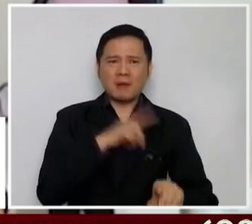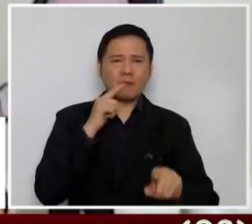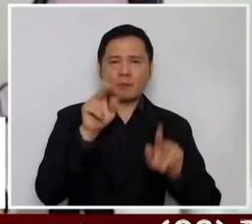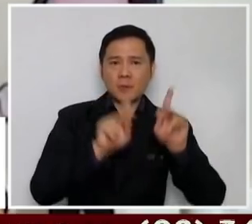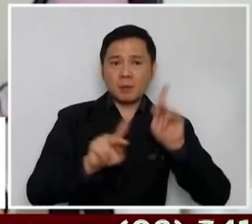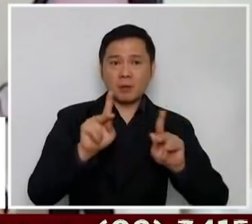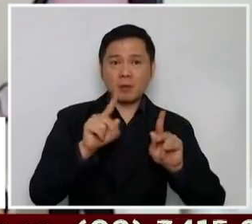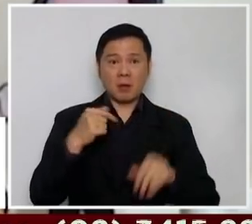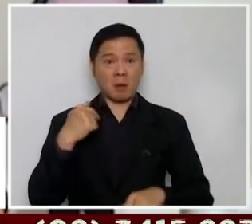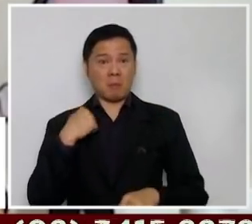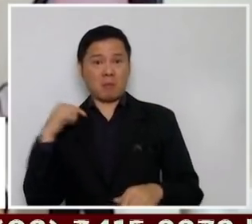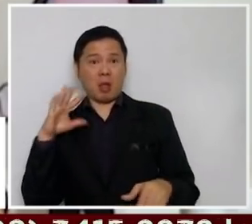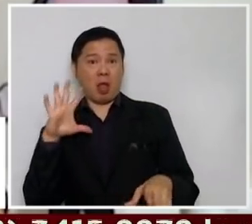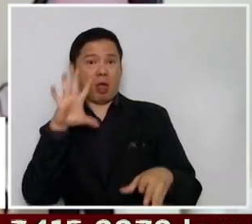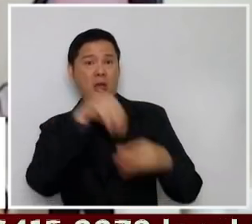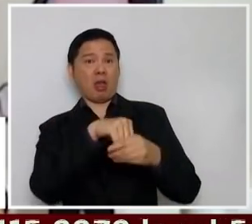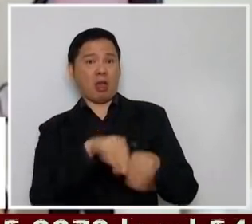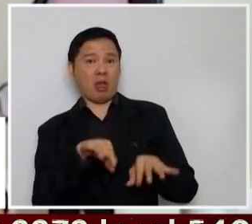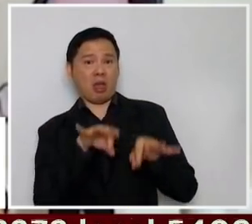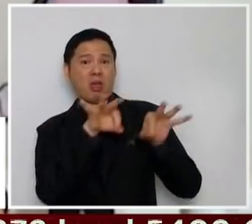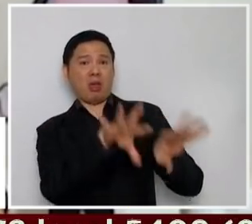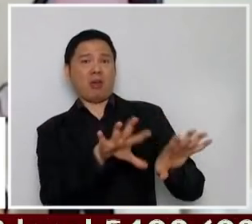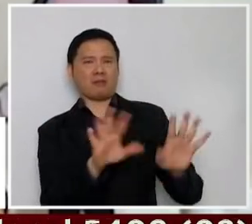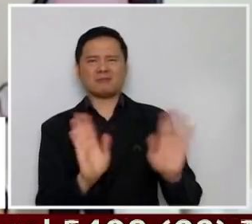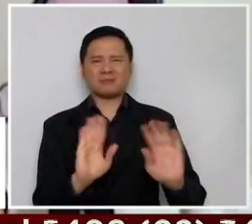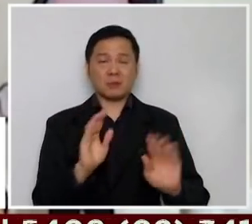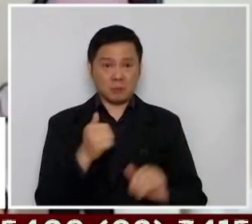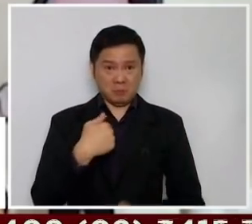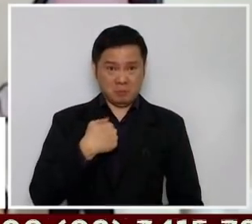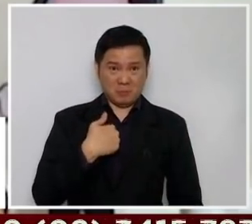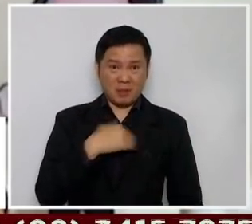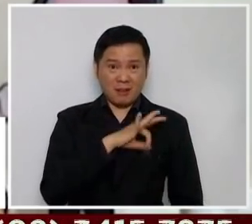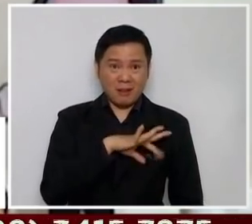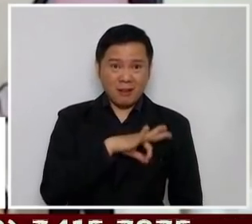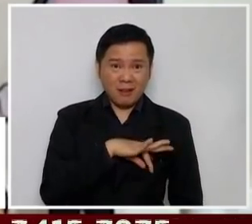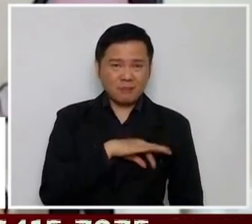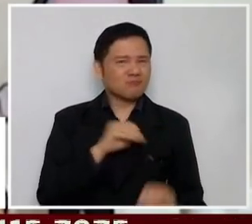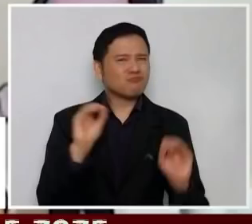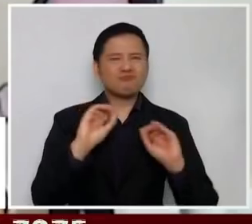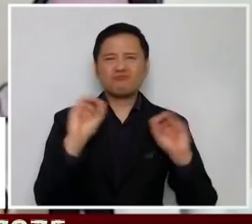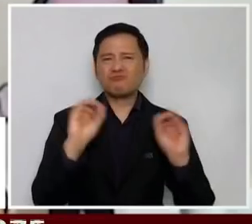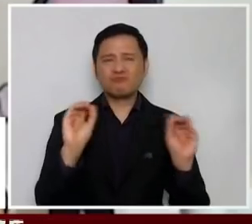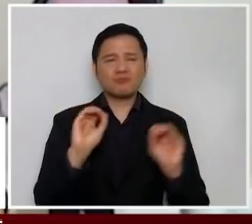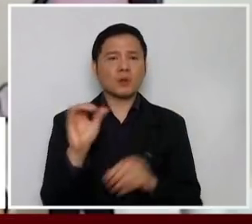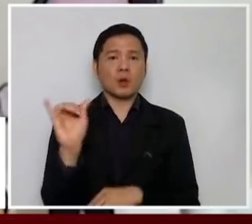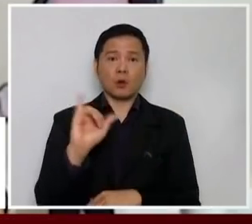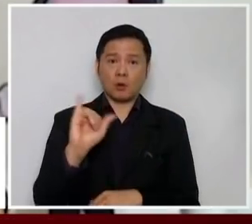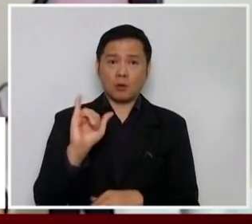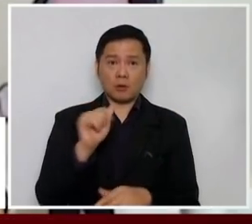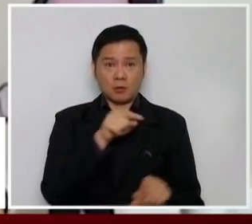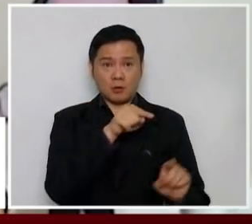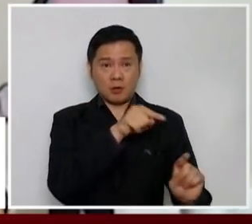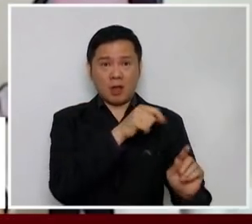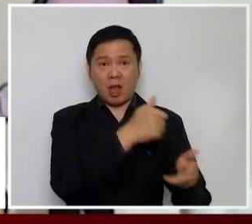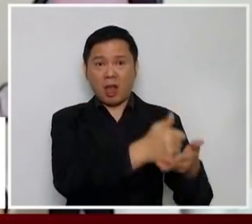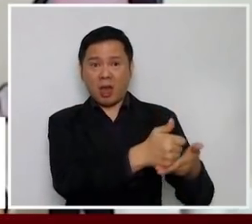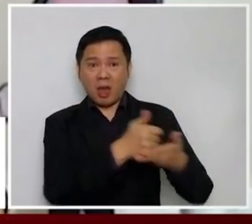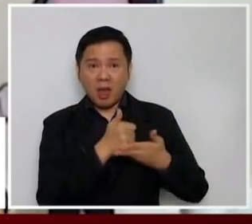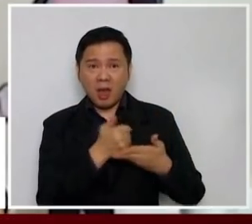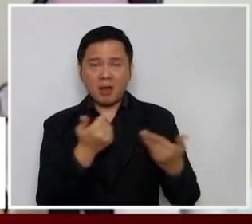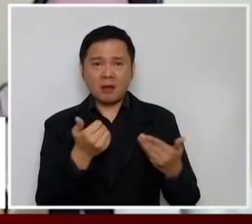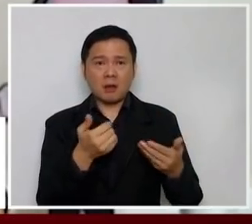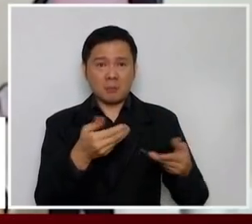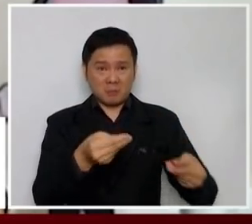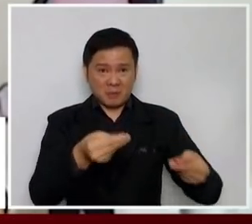dyan. Wala akong benepisyo na nakukuha dyan at mas lalong walang tulong o advantage na